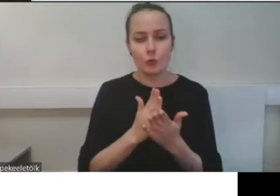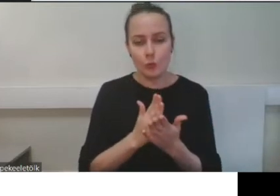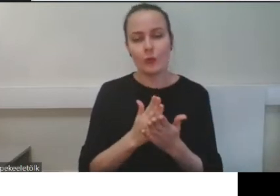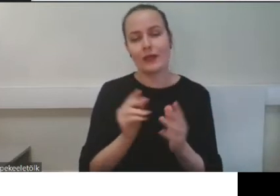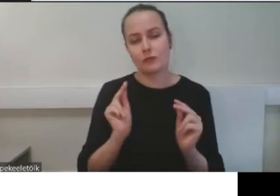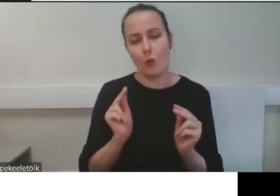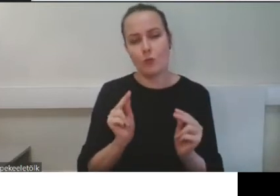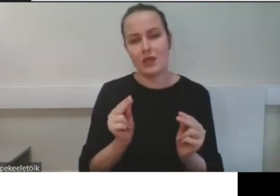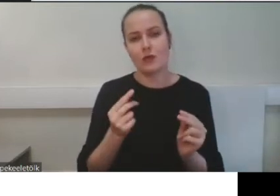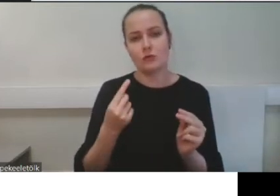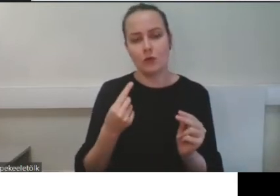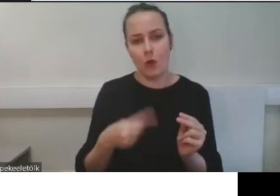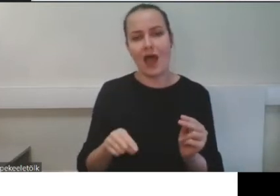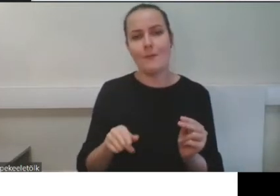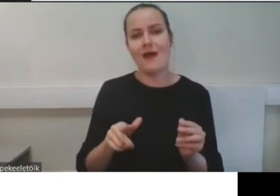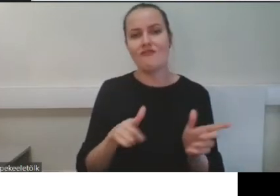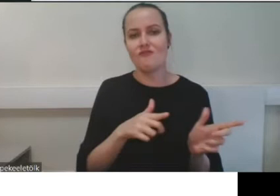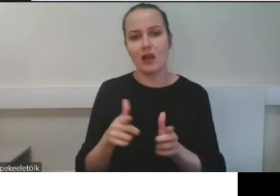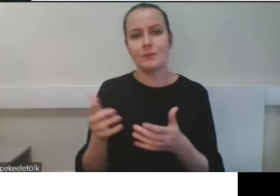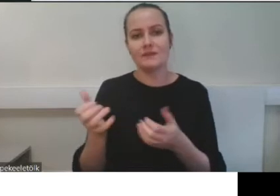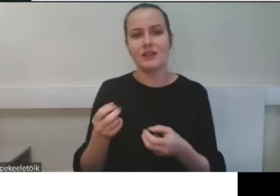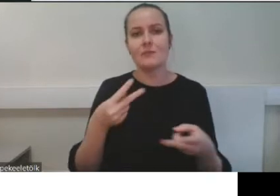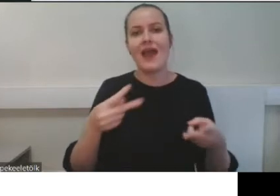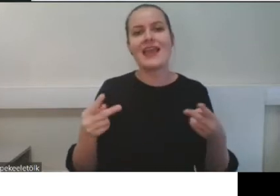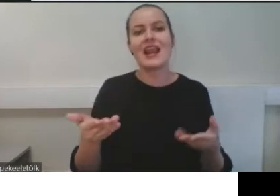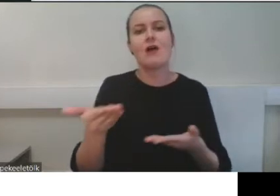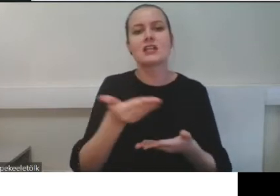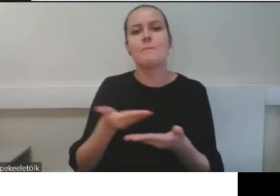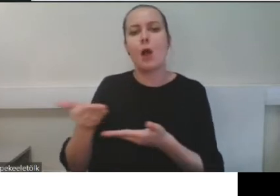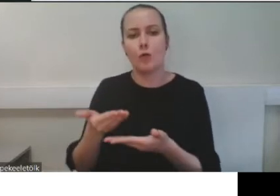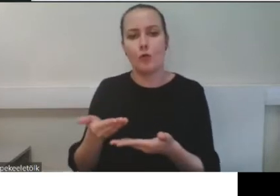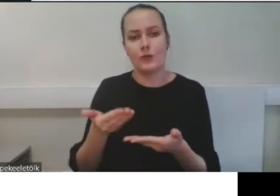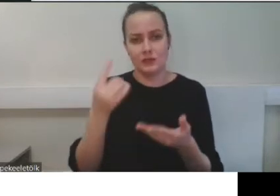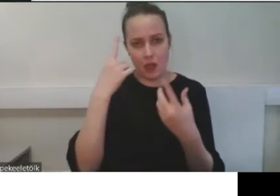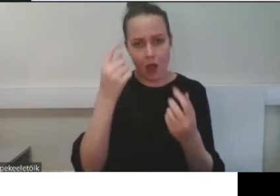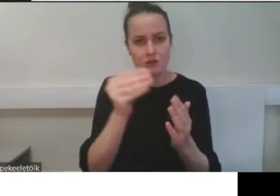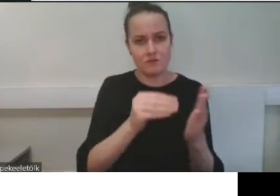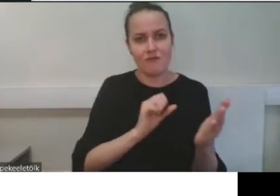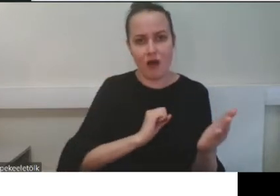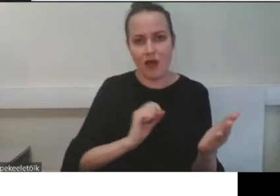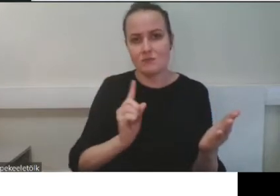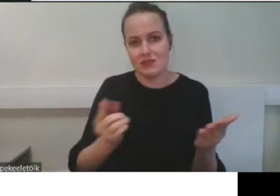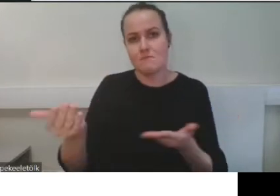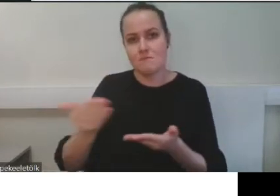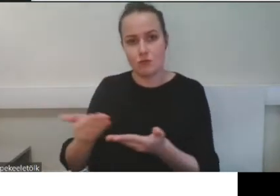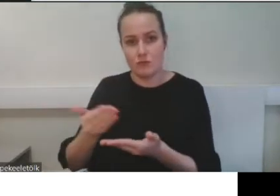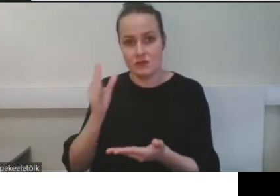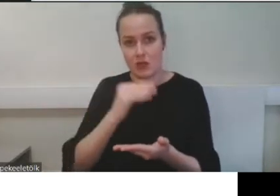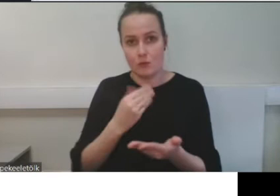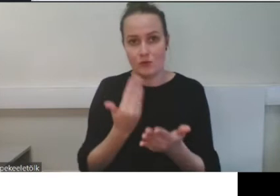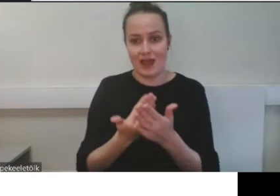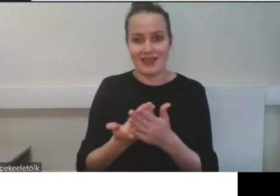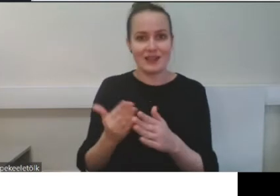ja avalikus vaates ehk sellises vaates , kuhu saab ligi siis iga inimene , lihtsalt kasutades